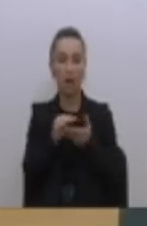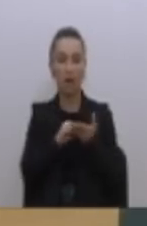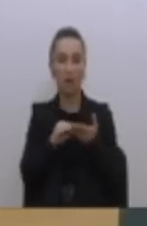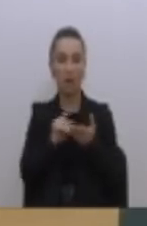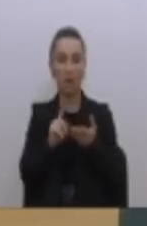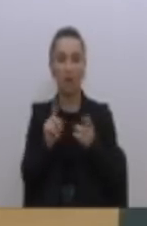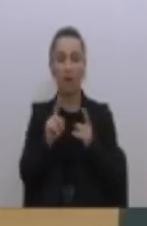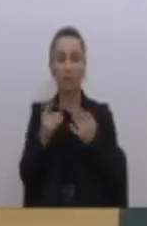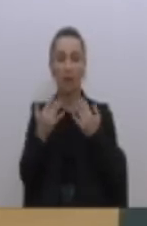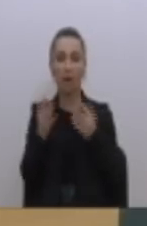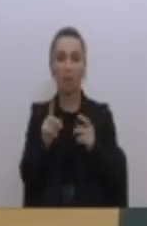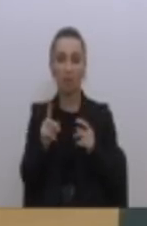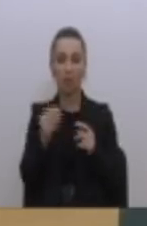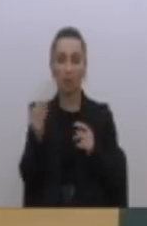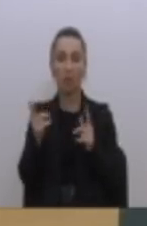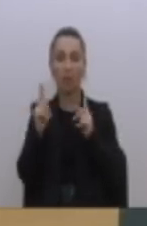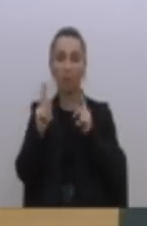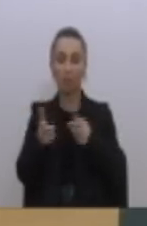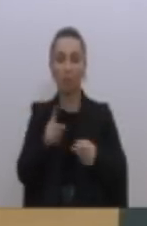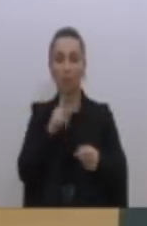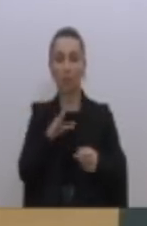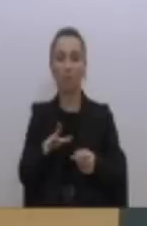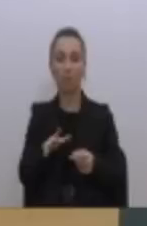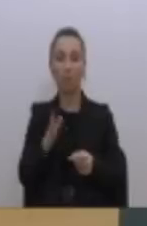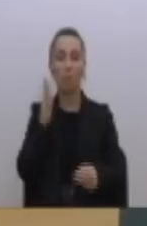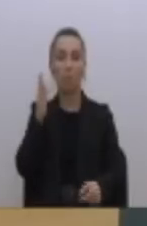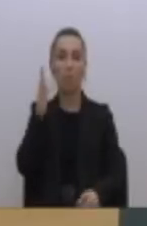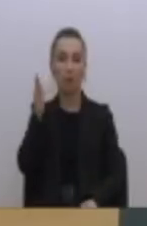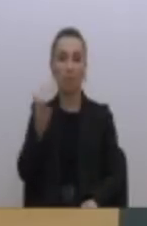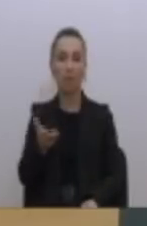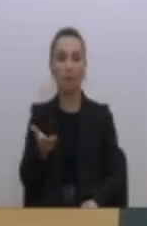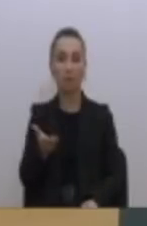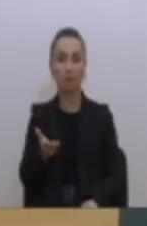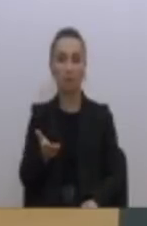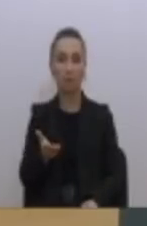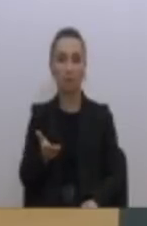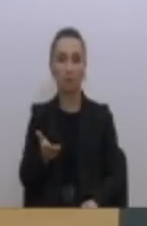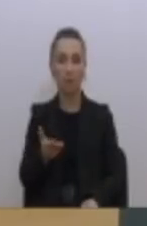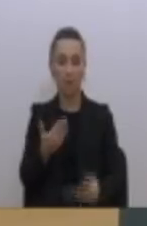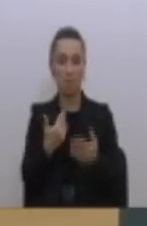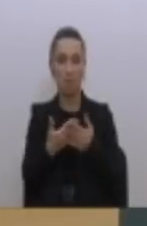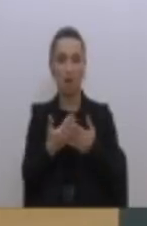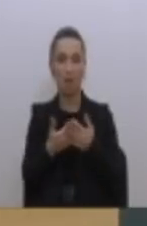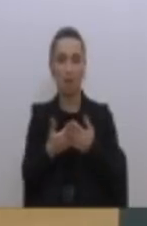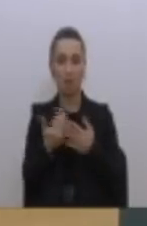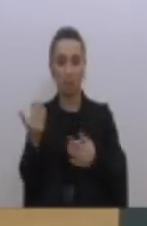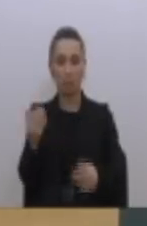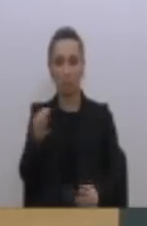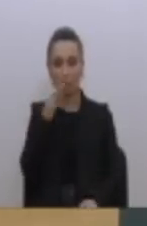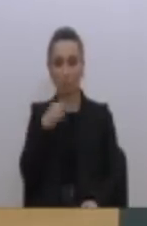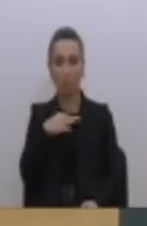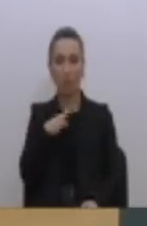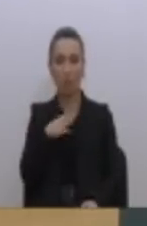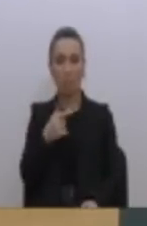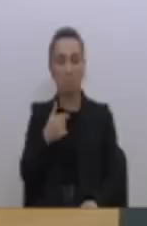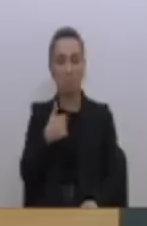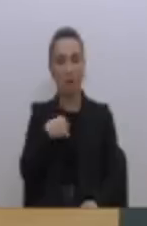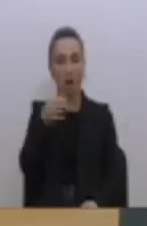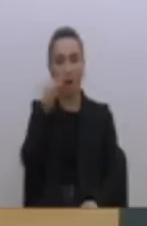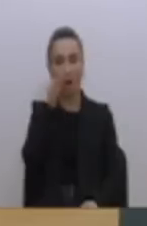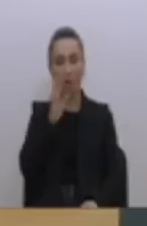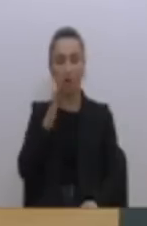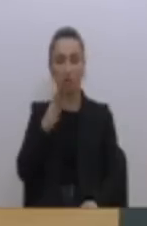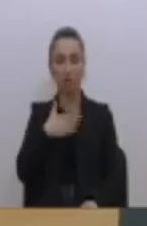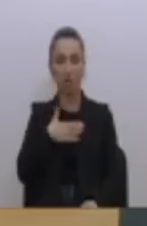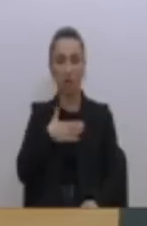არ მოგთხოვენ და თქვენ იმას არ დათანხმდებით მომავალში. აი მაგალითად, თქვენ ხო თქვით, რომ მე არ მომწონსო და